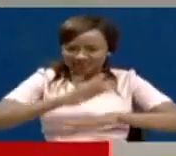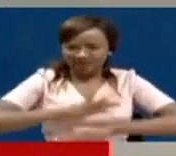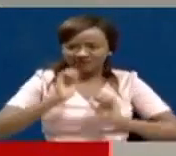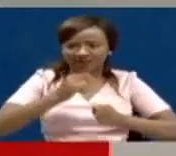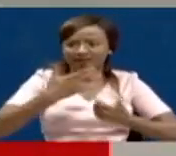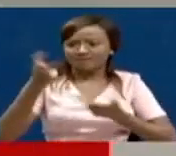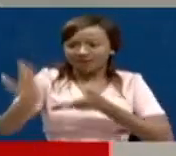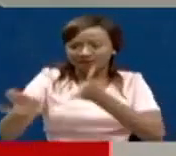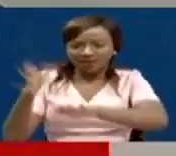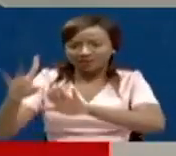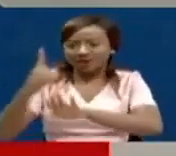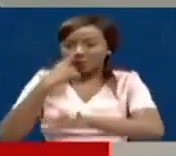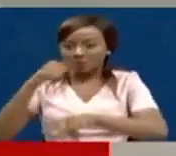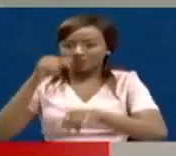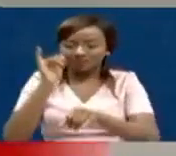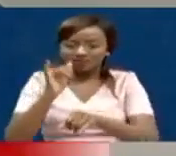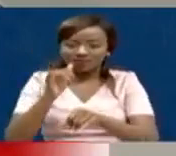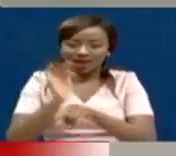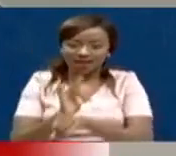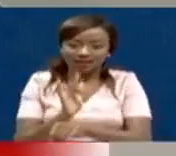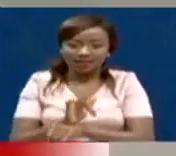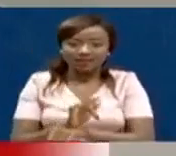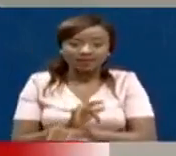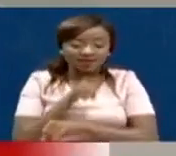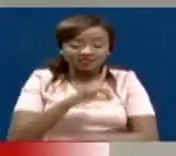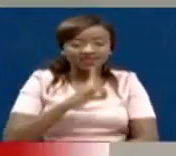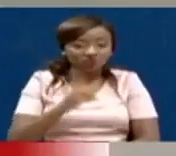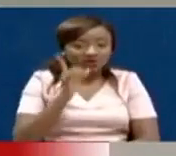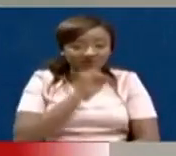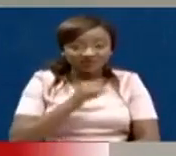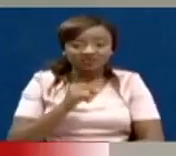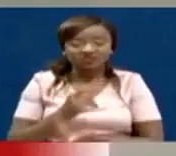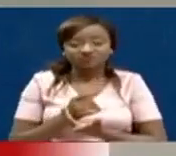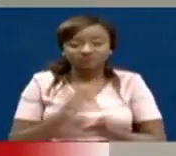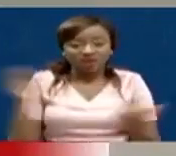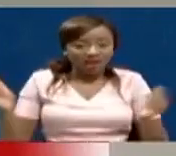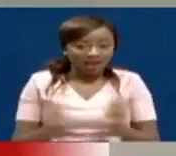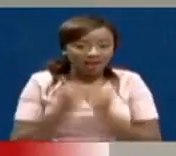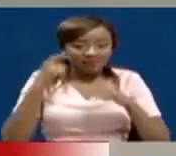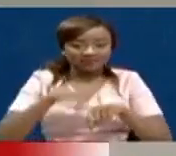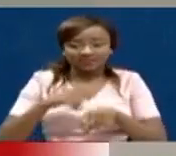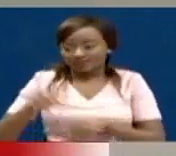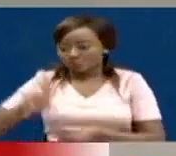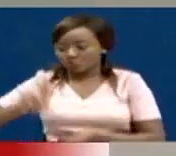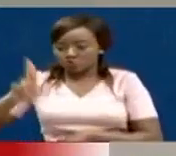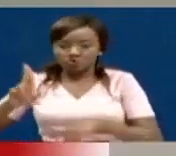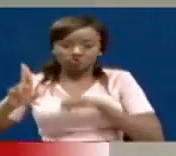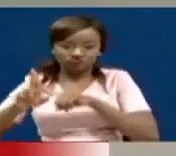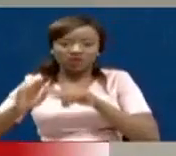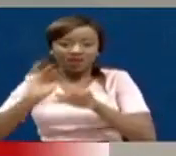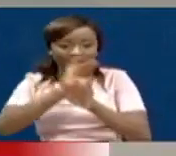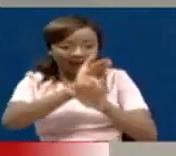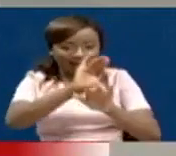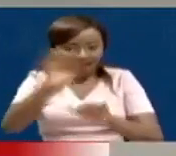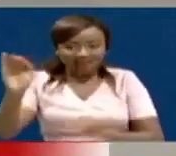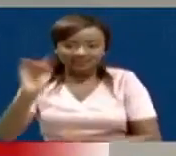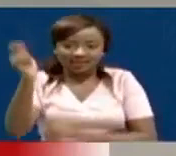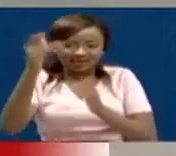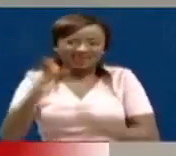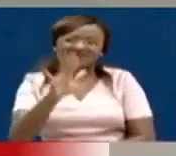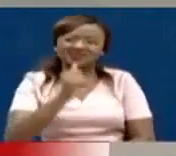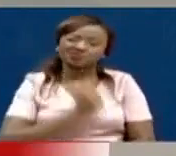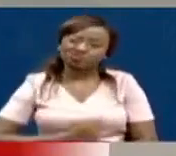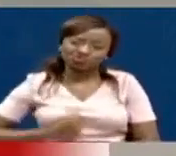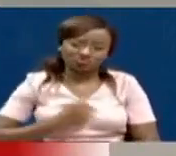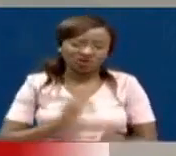agizo la kutotoka nje wakati wa usiku. Agizo hili la serikali linajiri wakati ambapo Rais Kenyatta amewaomba Wakenya msamaha kwa hatua